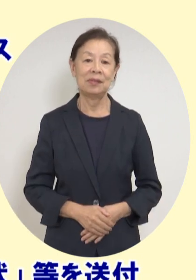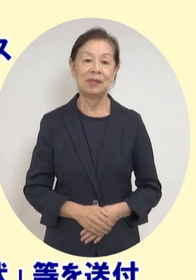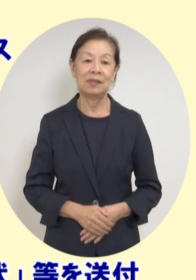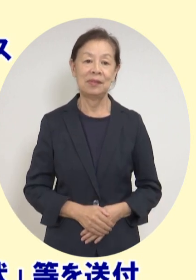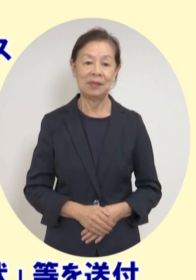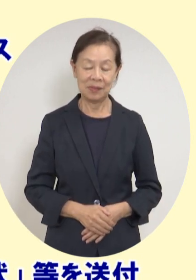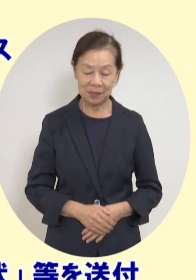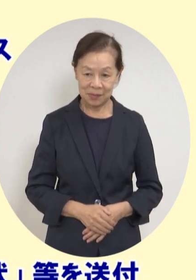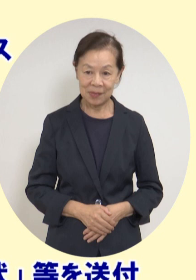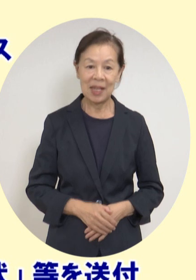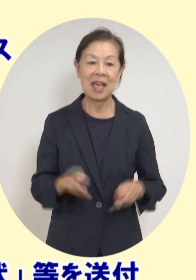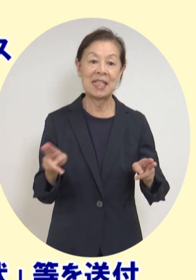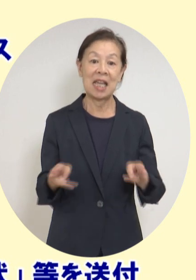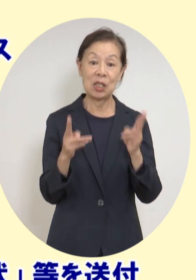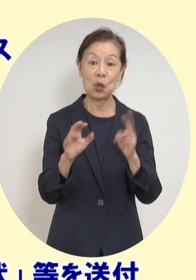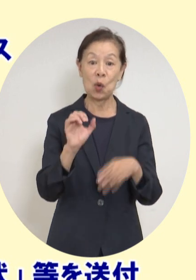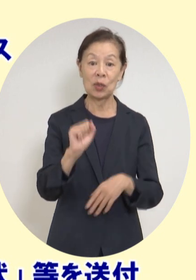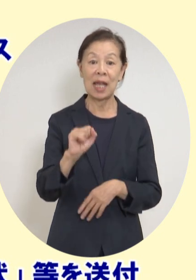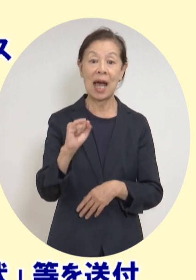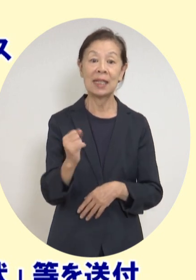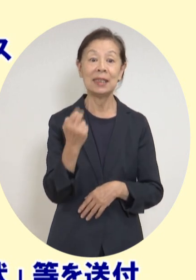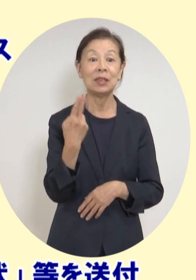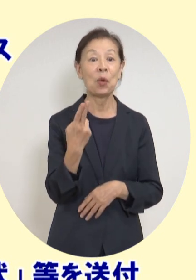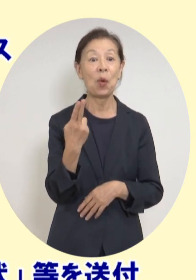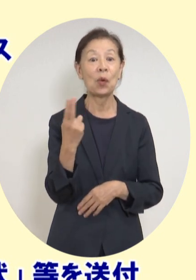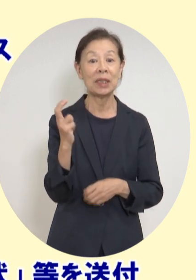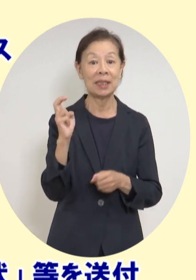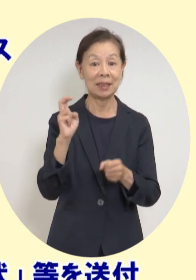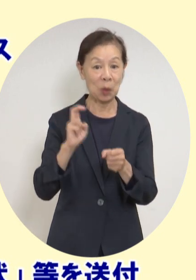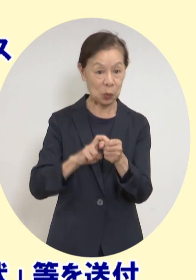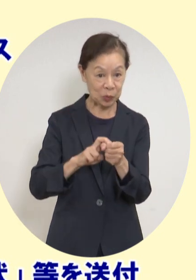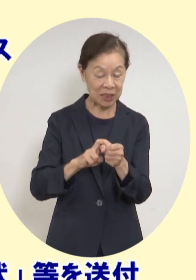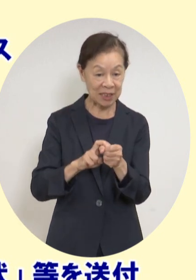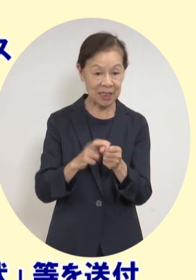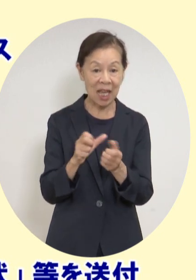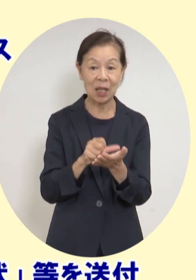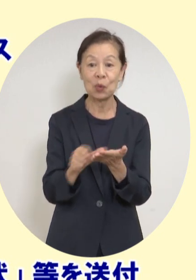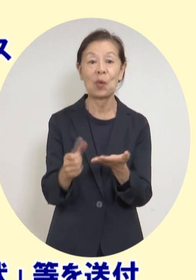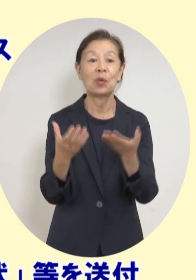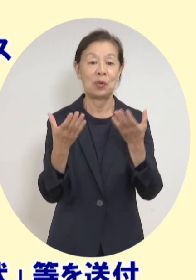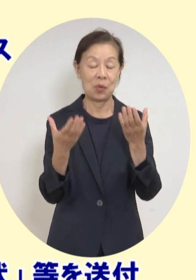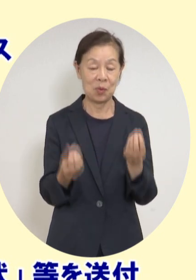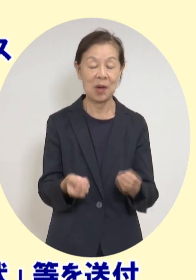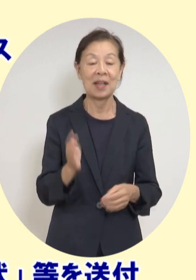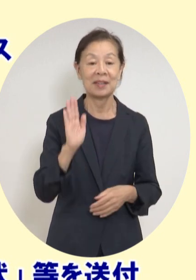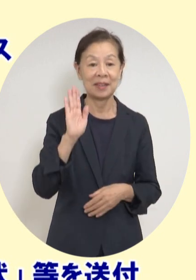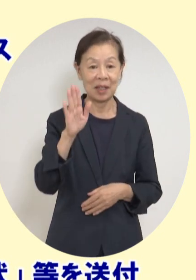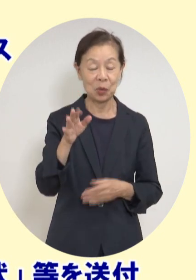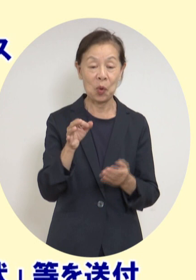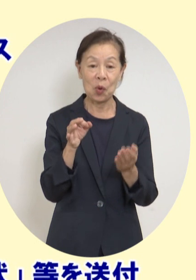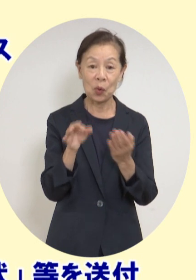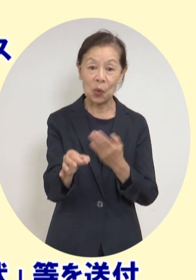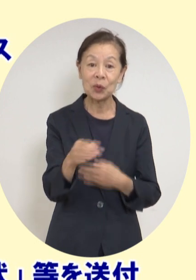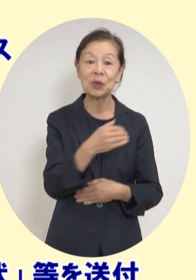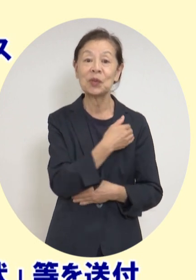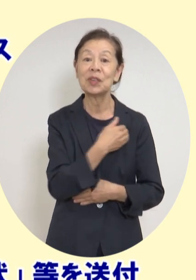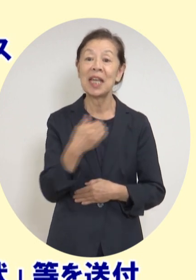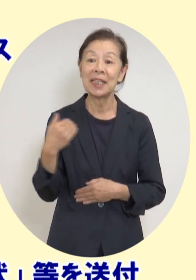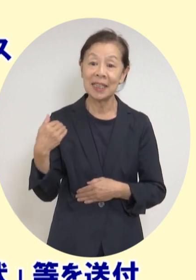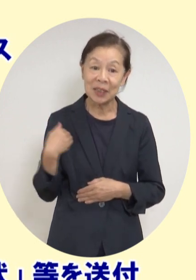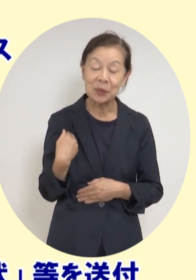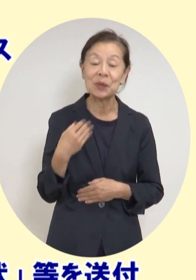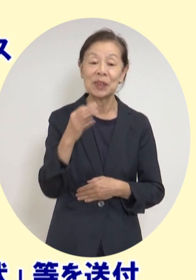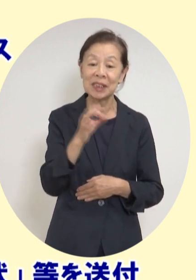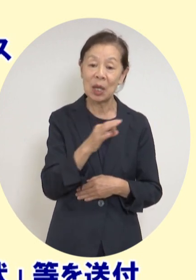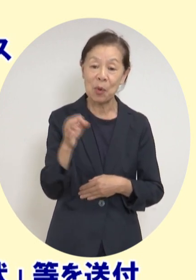通知が届いたら専用サイトにログインして登録を完了すると、購入可能な支援用品が掲載